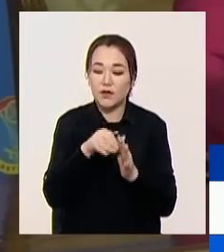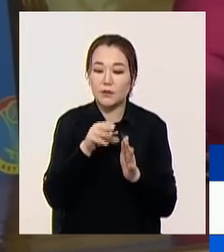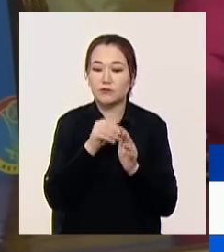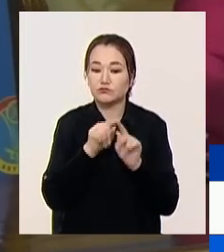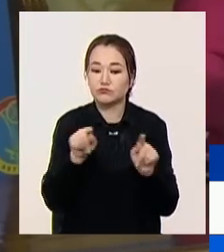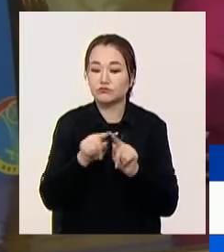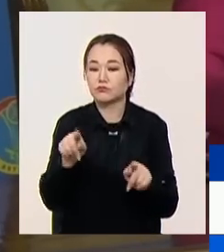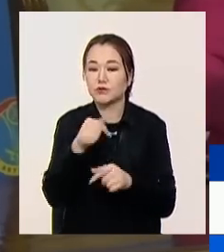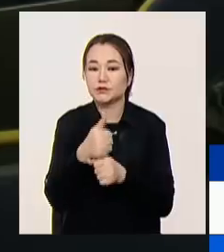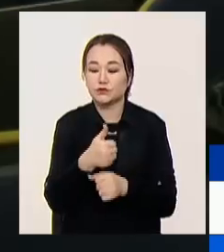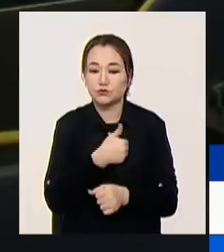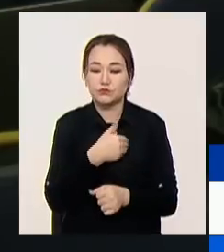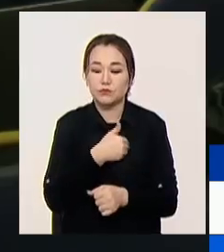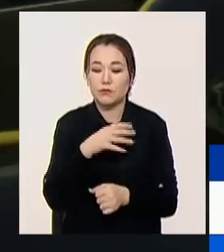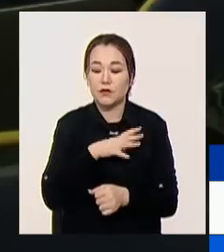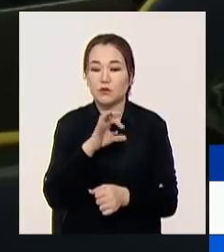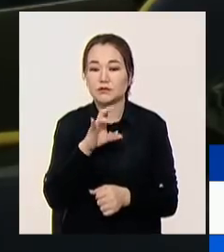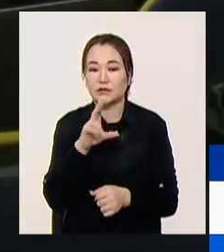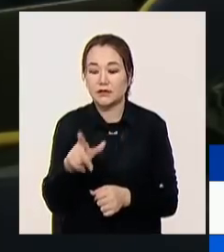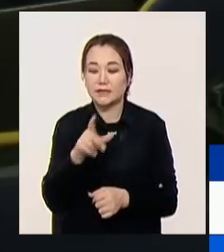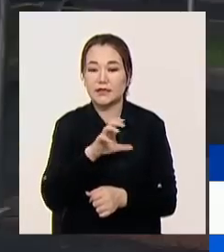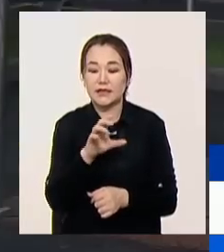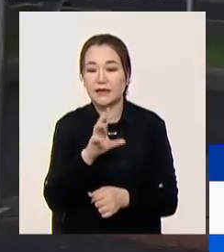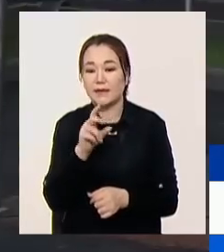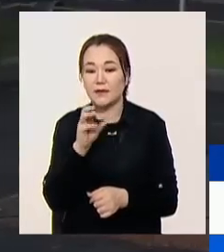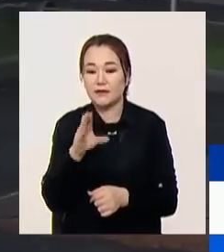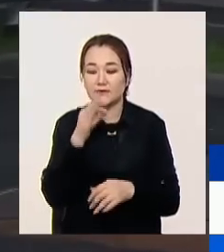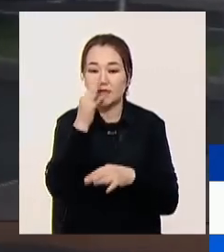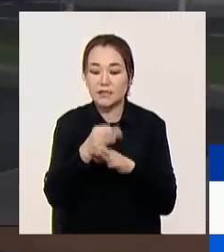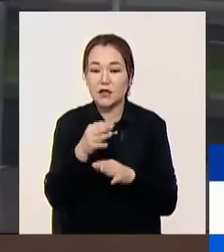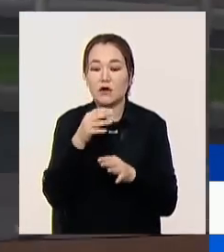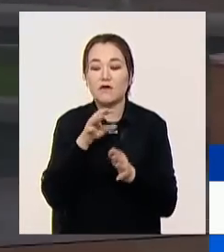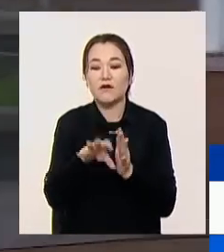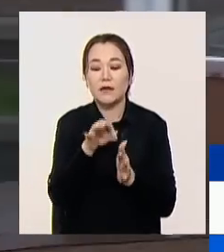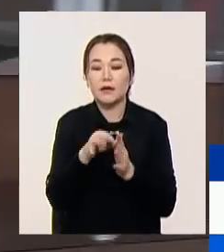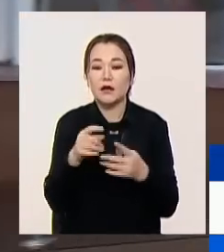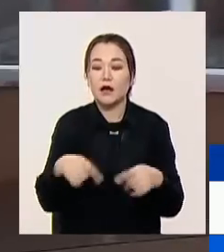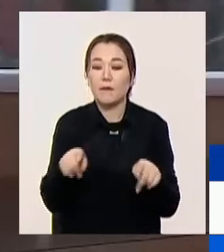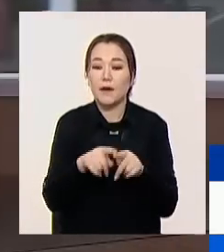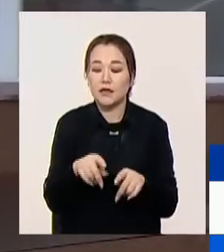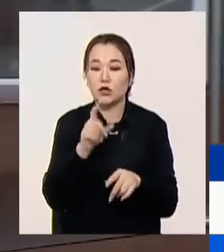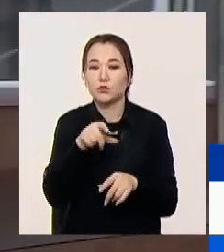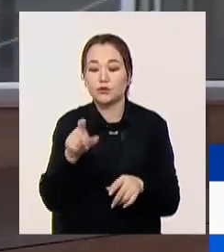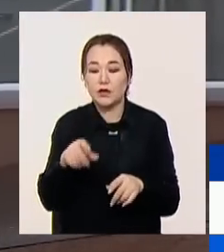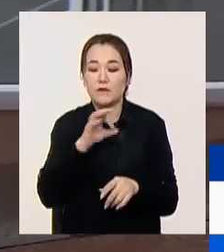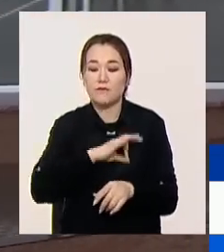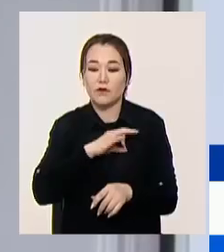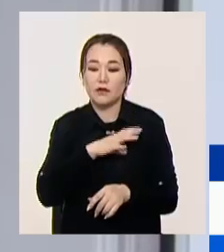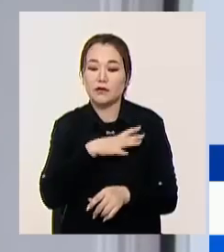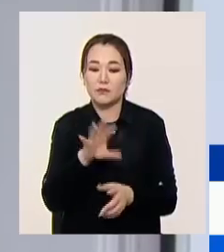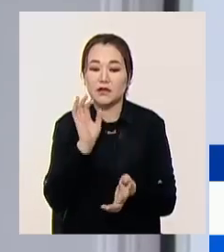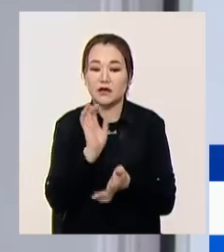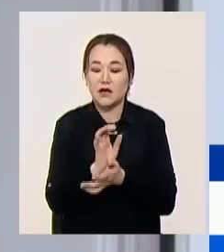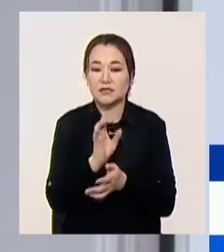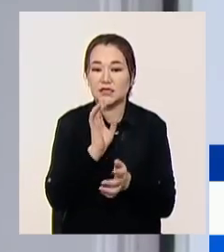в президенты. Глава миссии от СНГ Сергей Лебедев отметил, что в ходе предвыборной кампании кандидаты не применяли методы